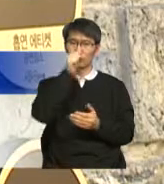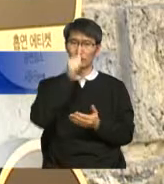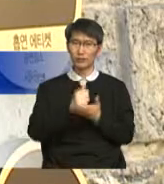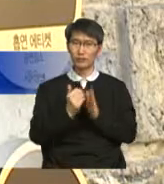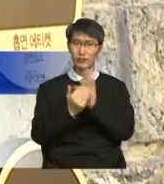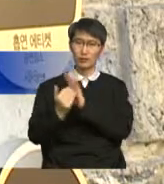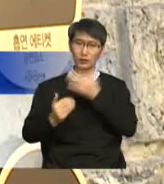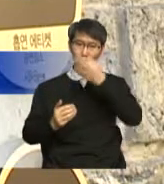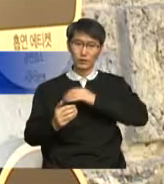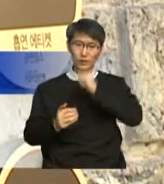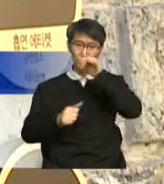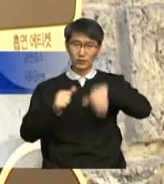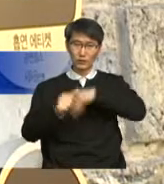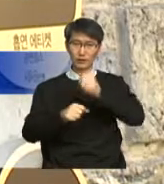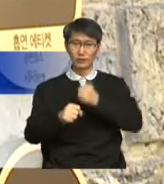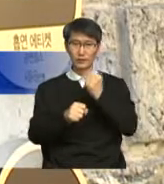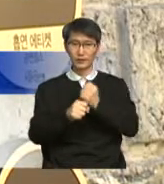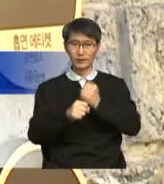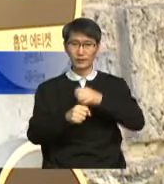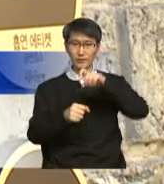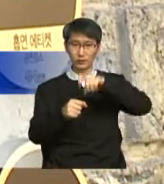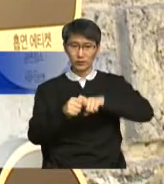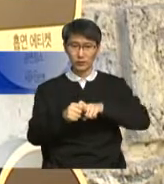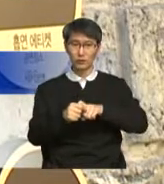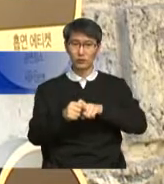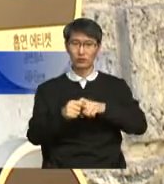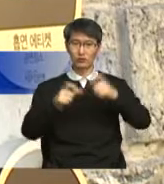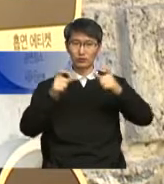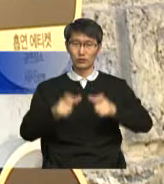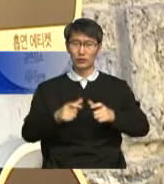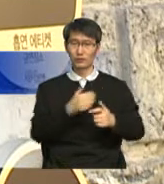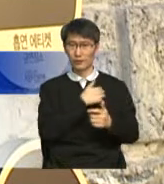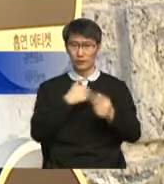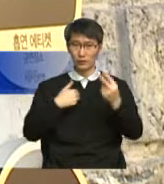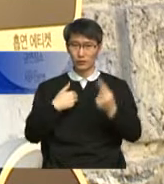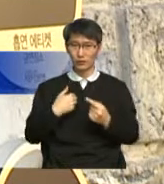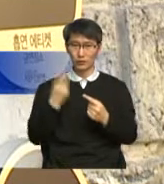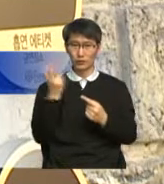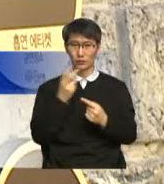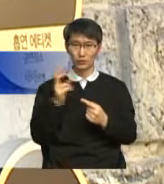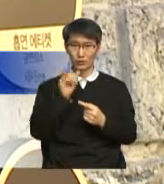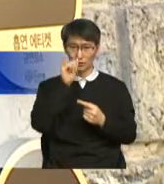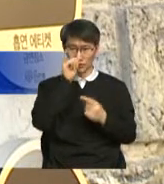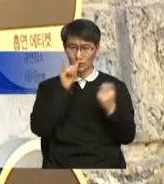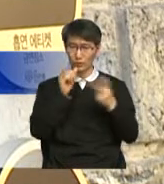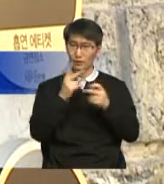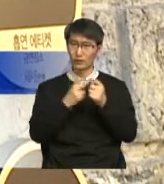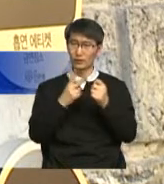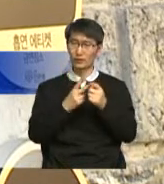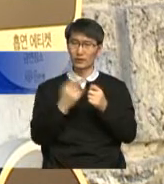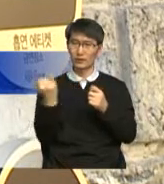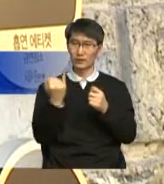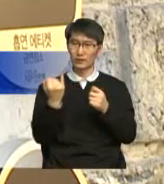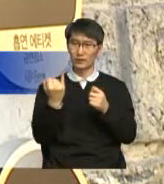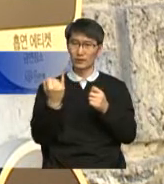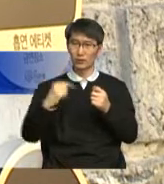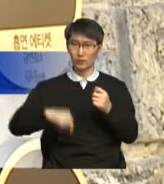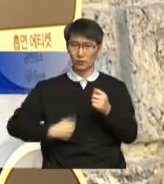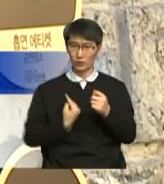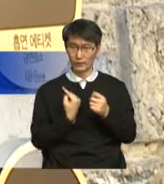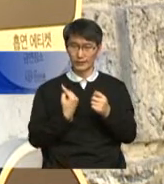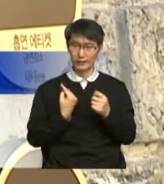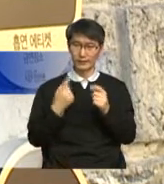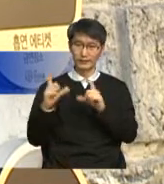예방 효과가 있는 환경을 만들기 위해서 주민 만족도 조사도 활용하고 특히 여성 1인 가구가